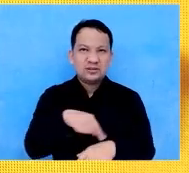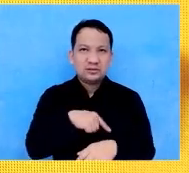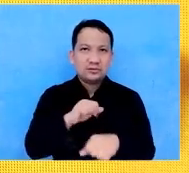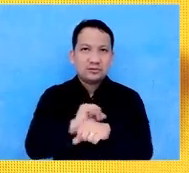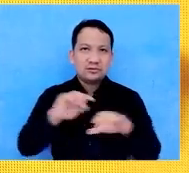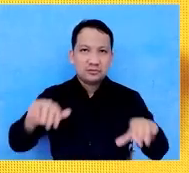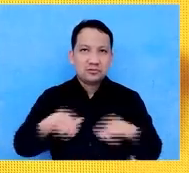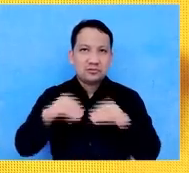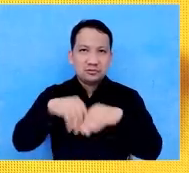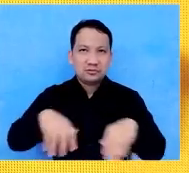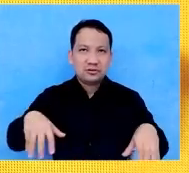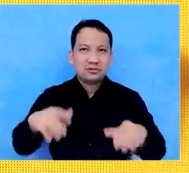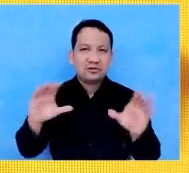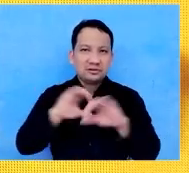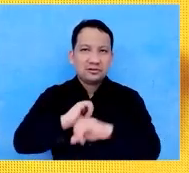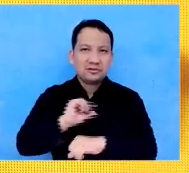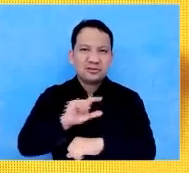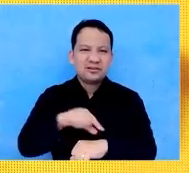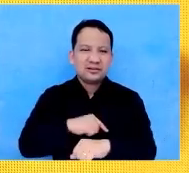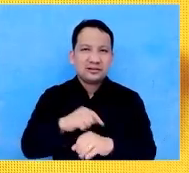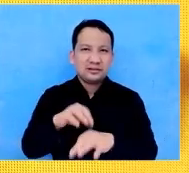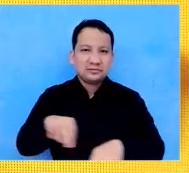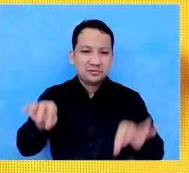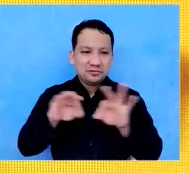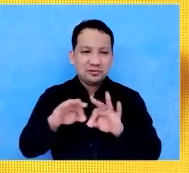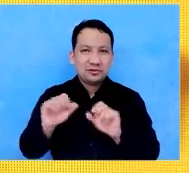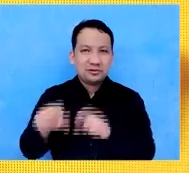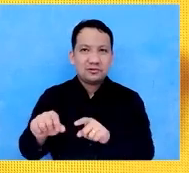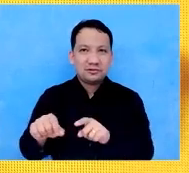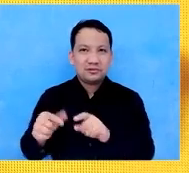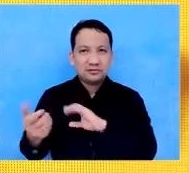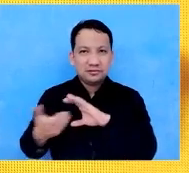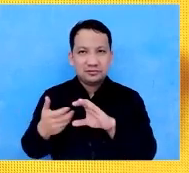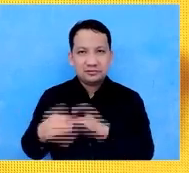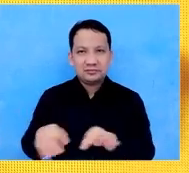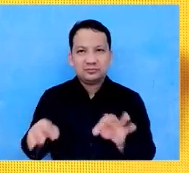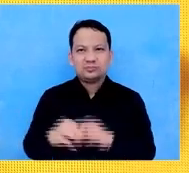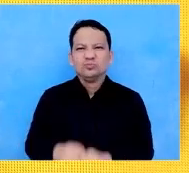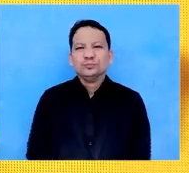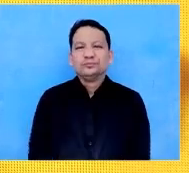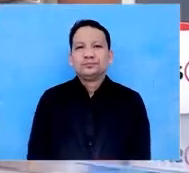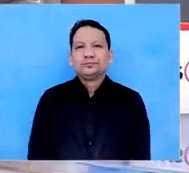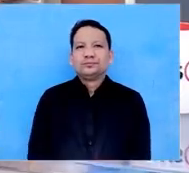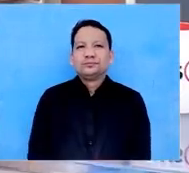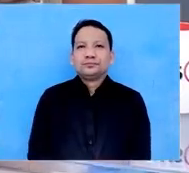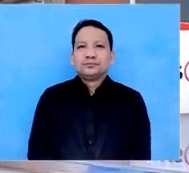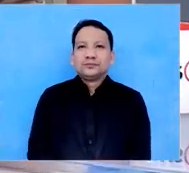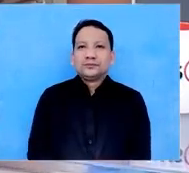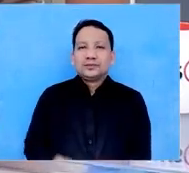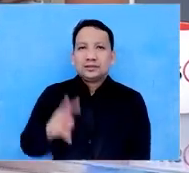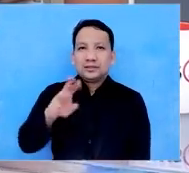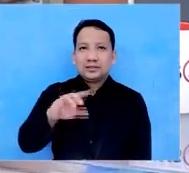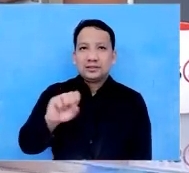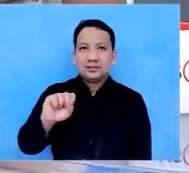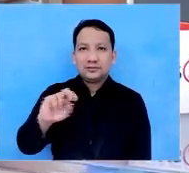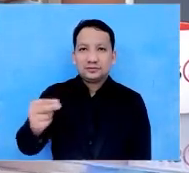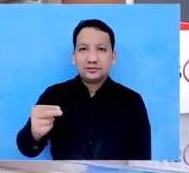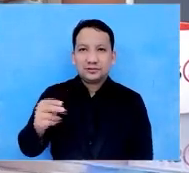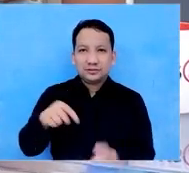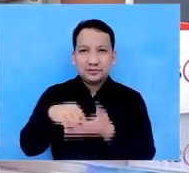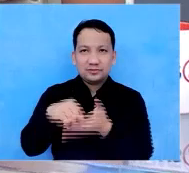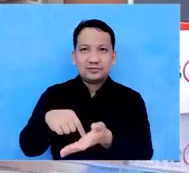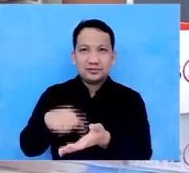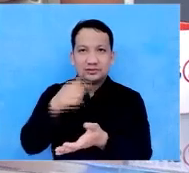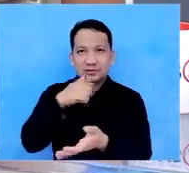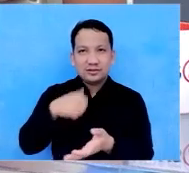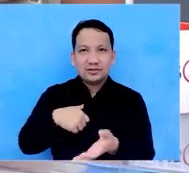Right. At the end of the day. Ano yung relevance ng binibenta mo sa kausap mo, di ba? Kahapon lang galing ako sa Wish Music Awards at meron din doon na